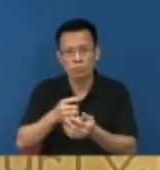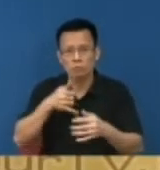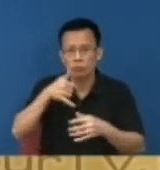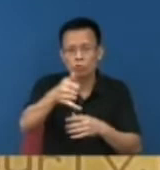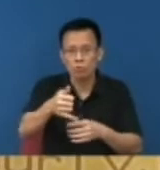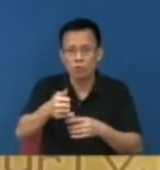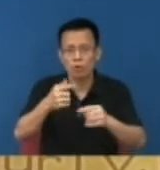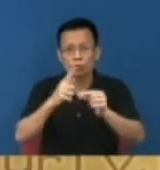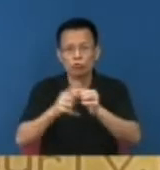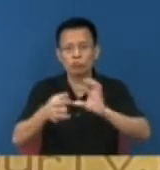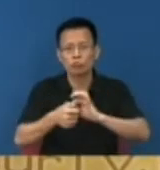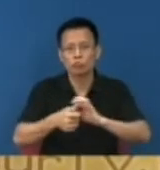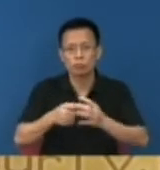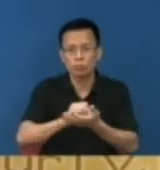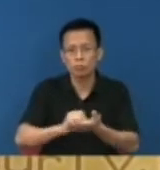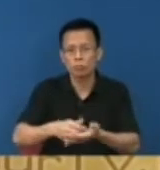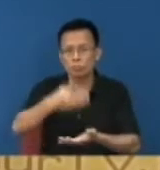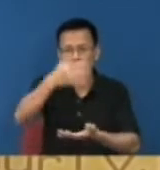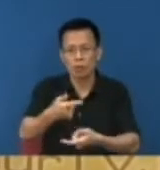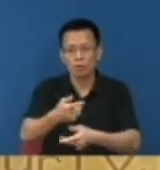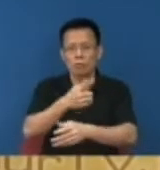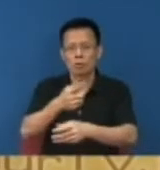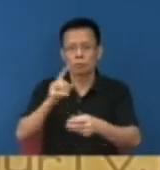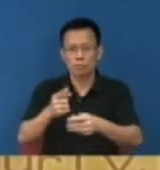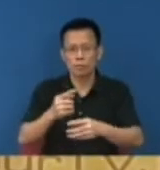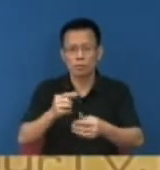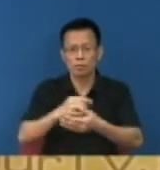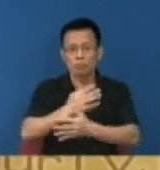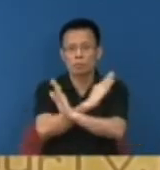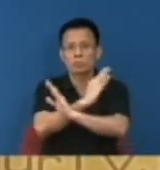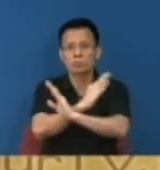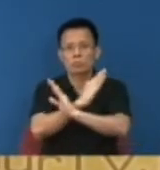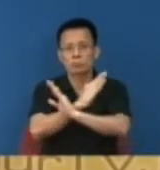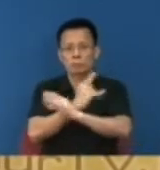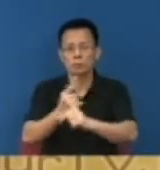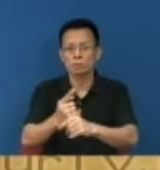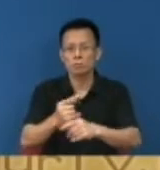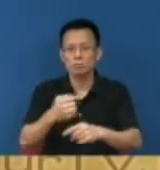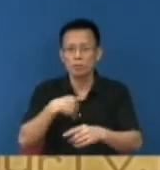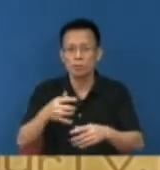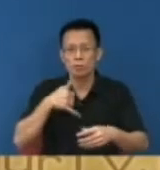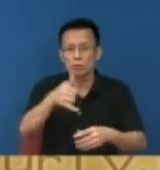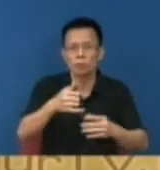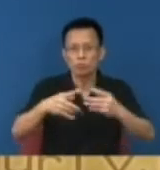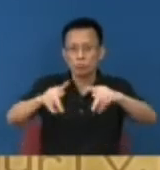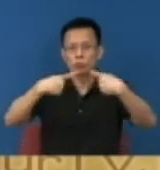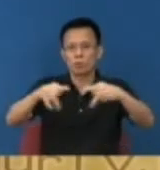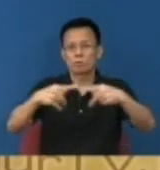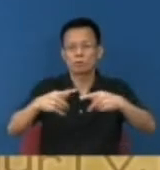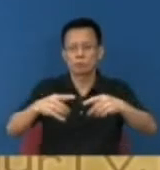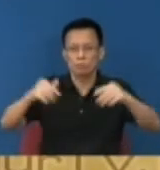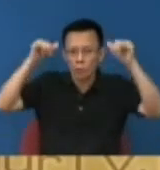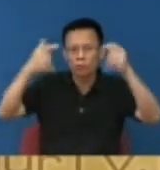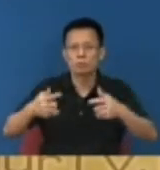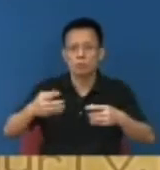聯辦，中聯辦話明：喂，你唔好入嚟啊，唔好入嚟啊！我哋衝入去喺佢門口，我哋逼入去表達我哋嘅意見。期間同